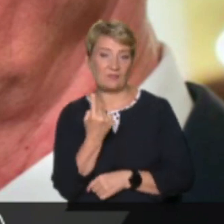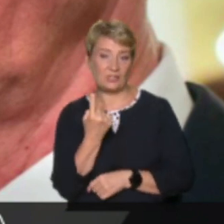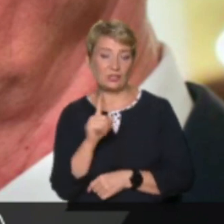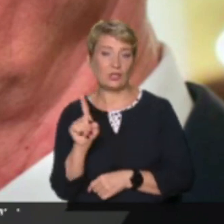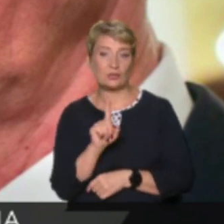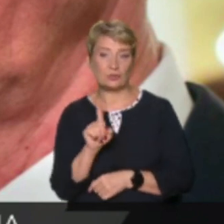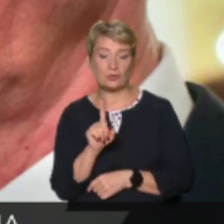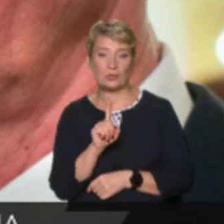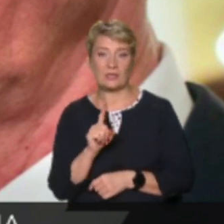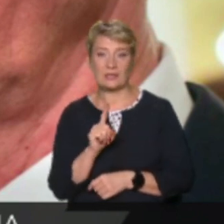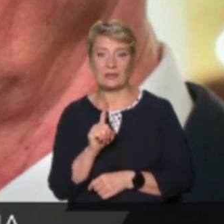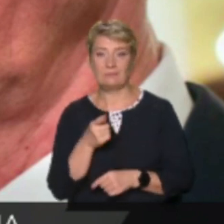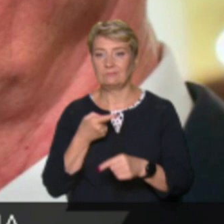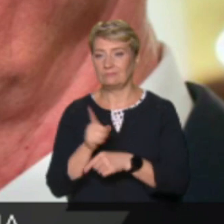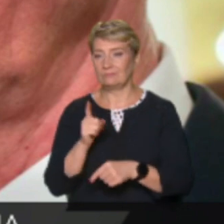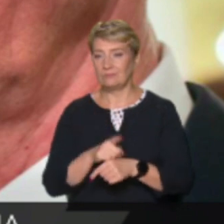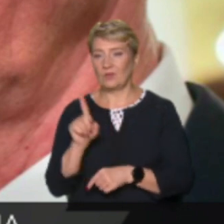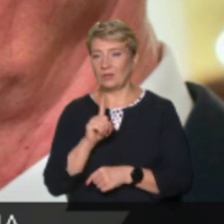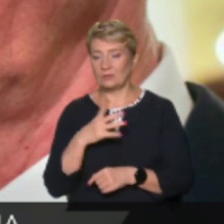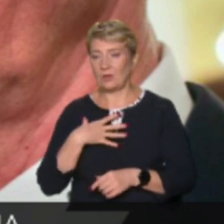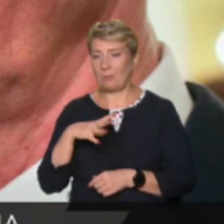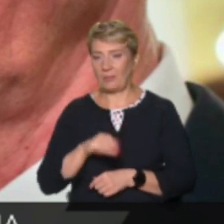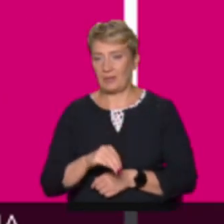то, что они глумятся над тем, что погибли мирные жители. Ну,